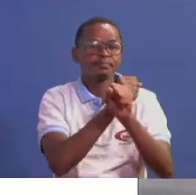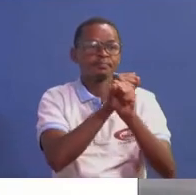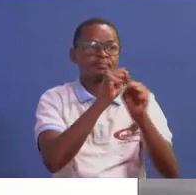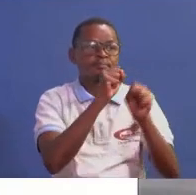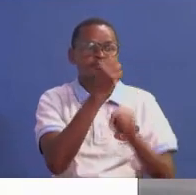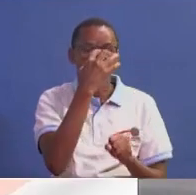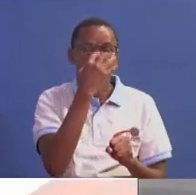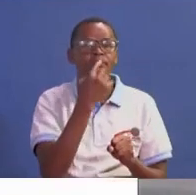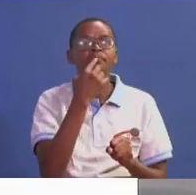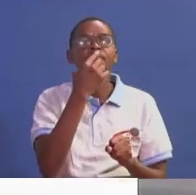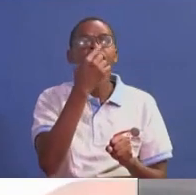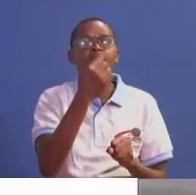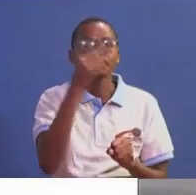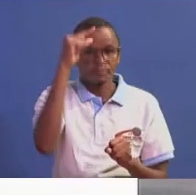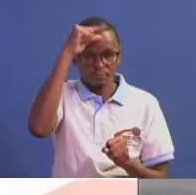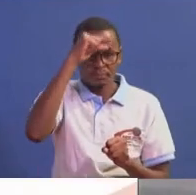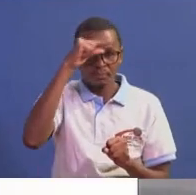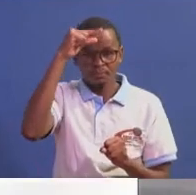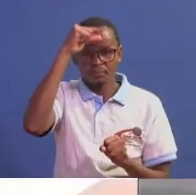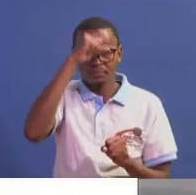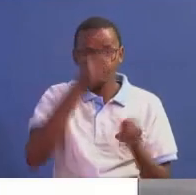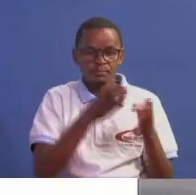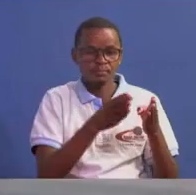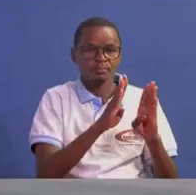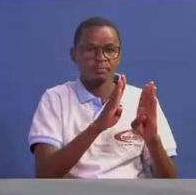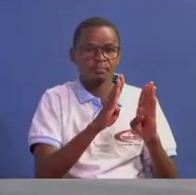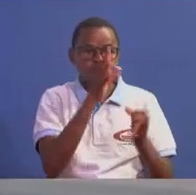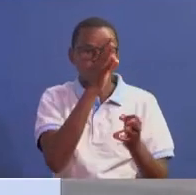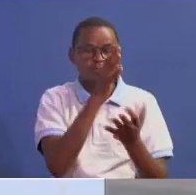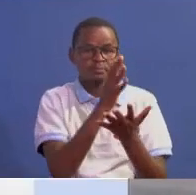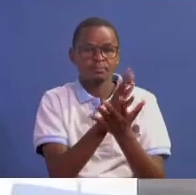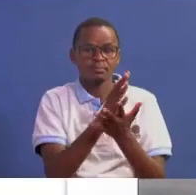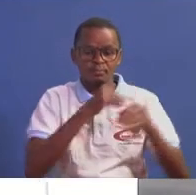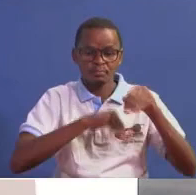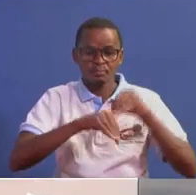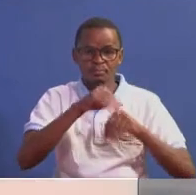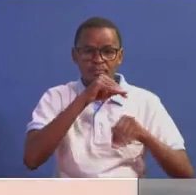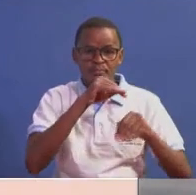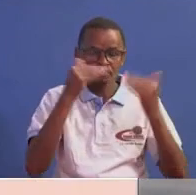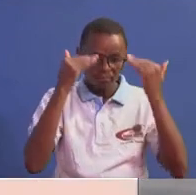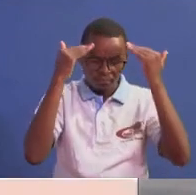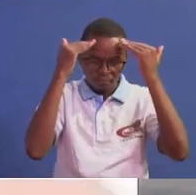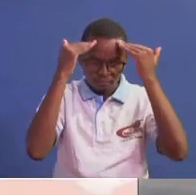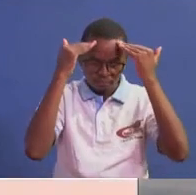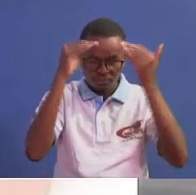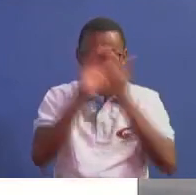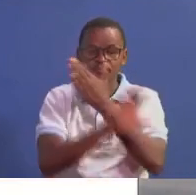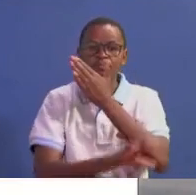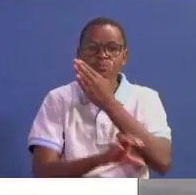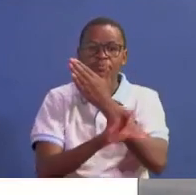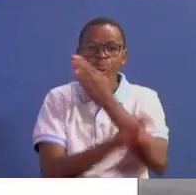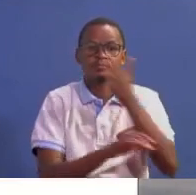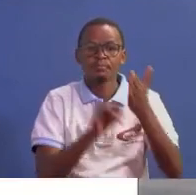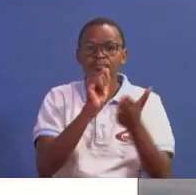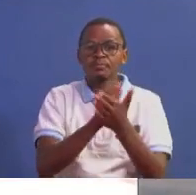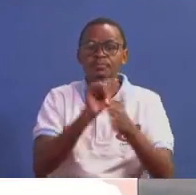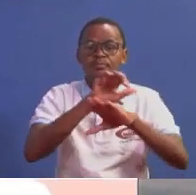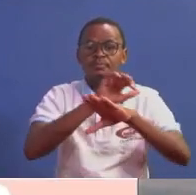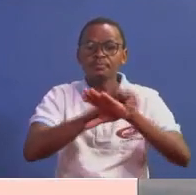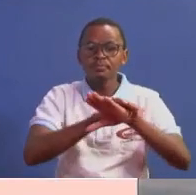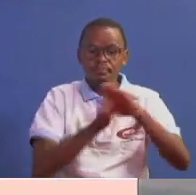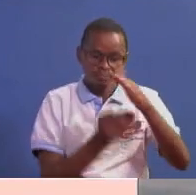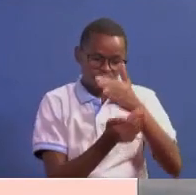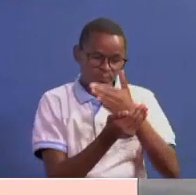Rais William Ruto amesema kuwa serikali haitaruhusu maafisa wafisadi katika mahakama humu nchini ambao